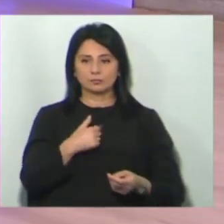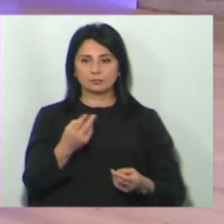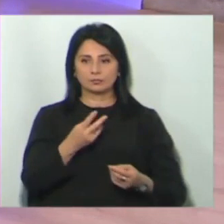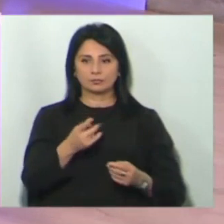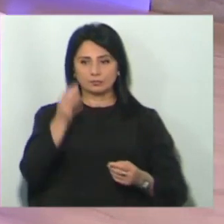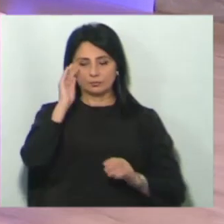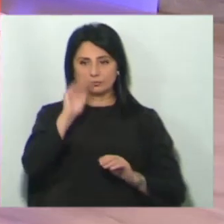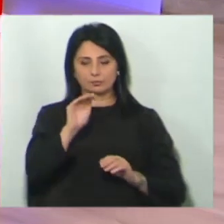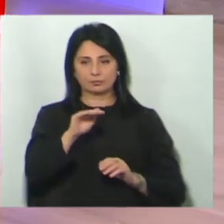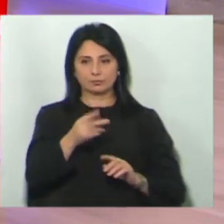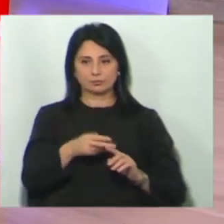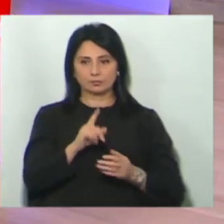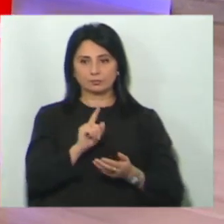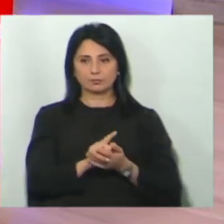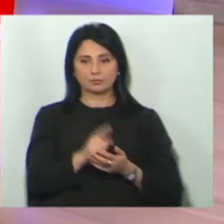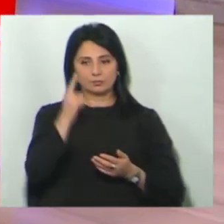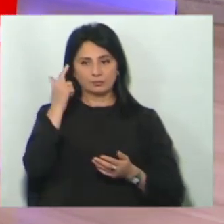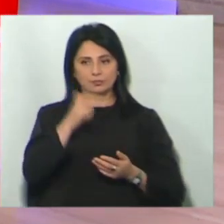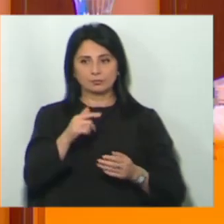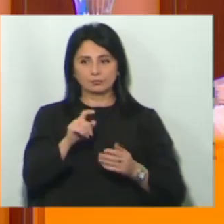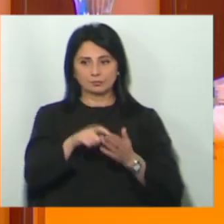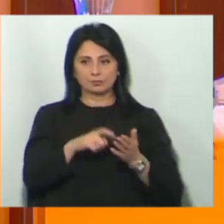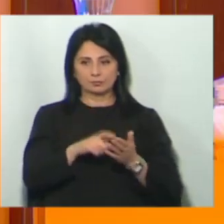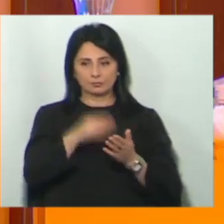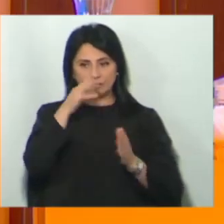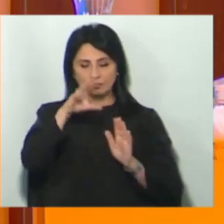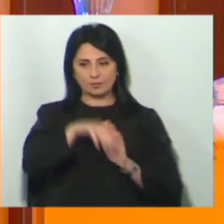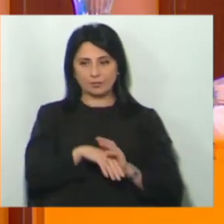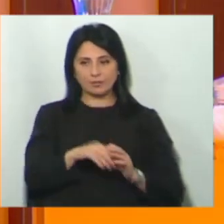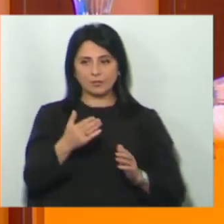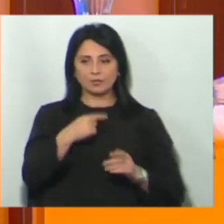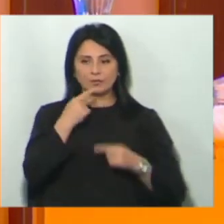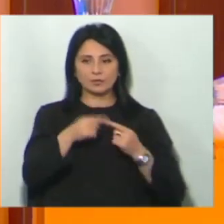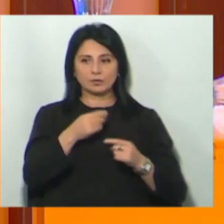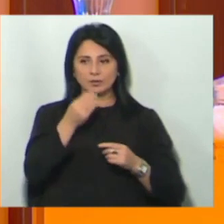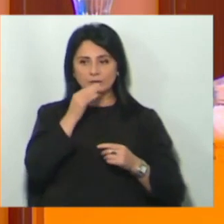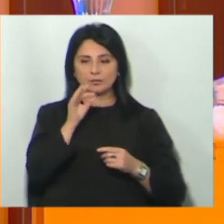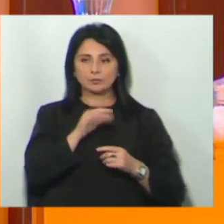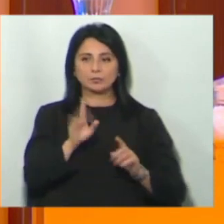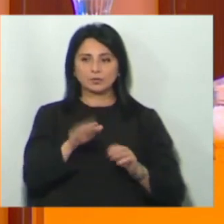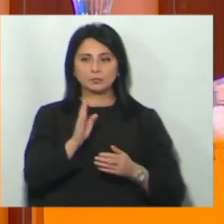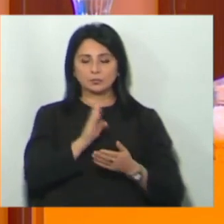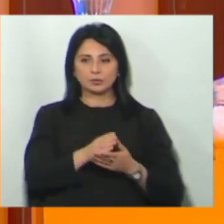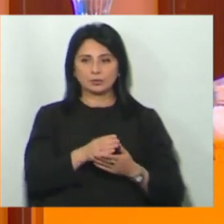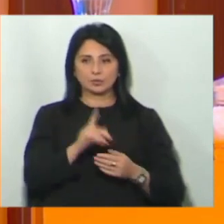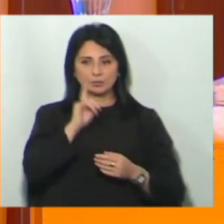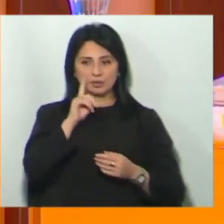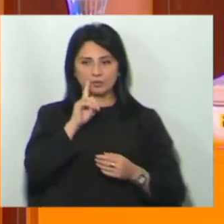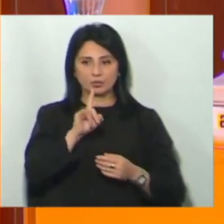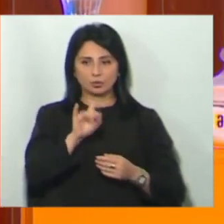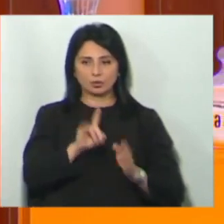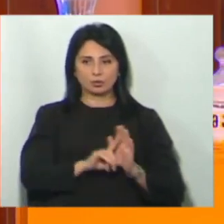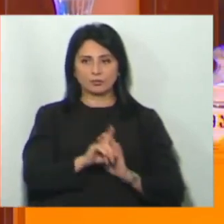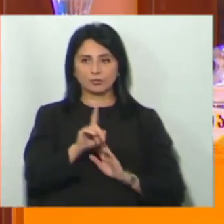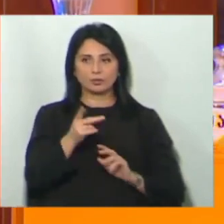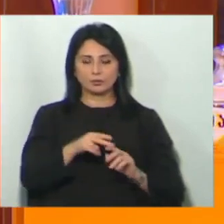unda găcașenot își auzile băli, ce odnă romelit dașii prolia să copș. Da tu ce am să obrob, să copșe, mașin pîi da pîi, zane zane ți dau